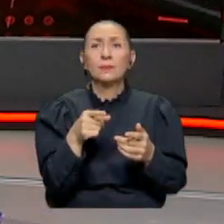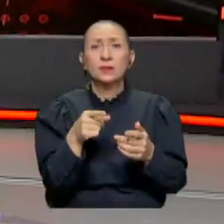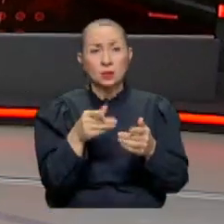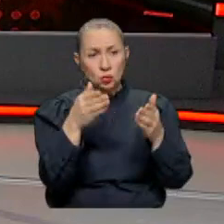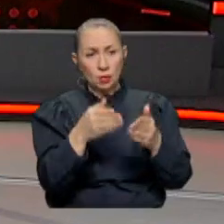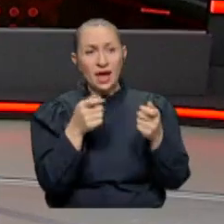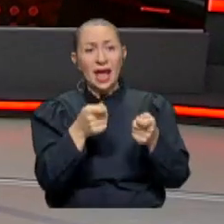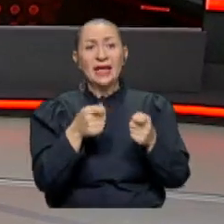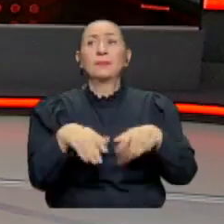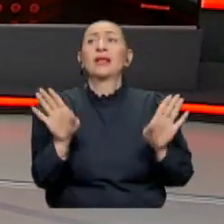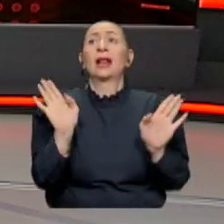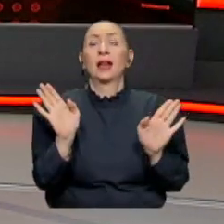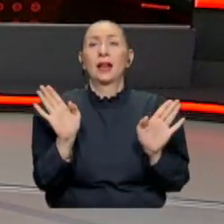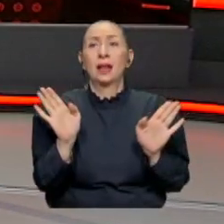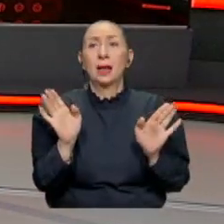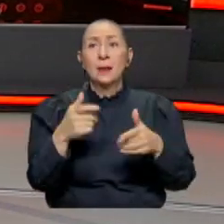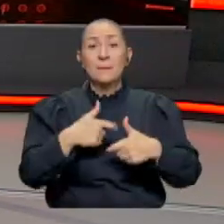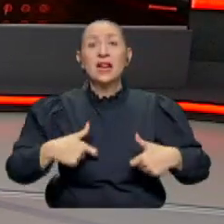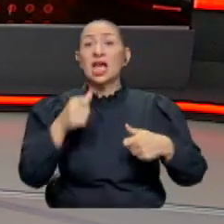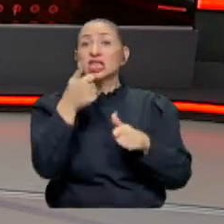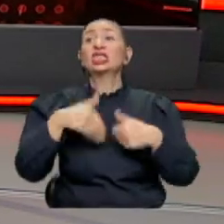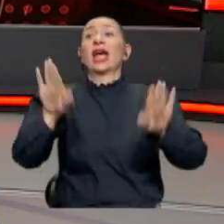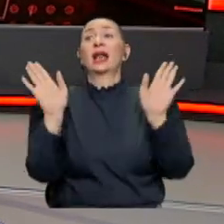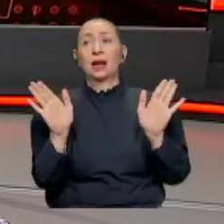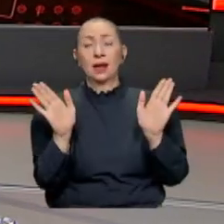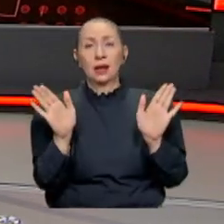durum eğitim değil. Milli hiç değil.